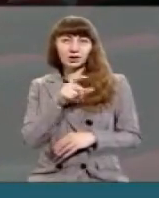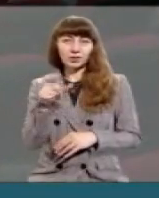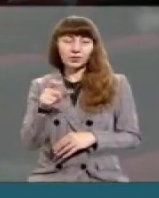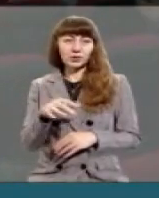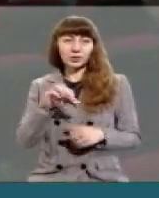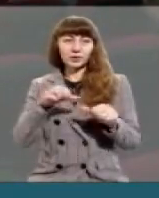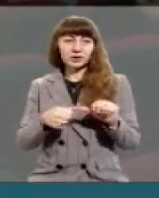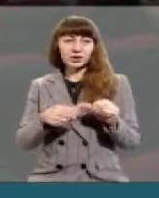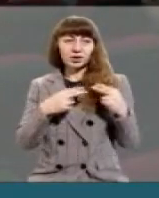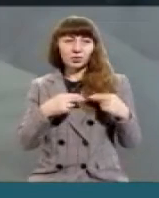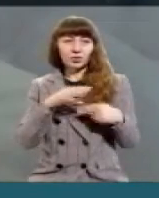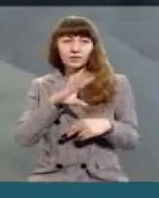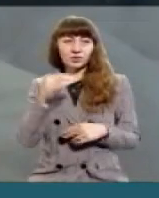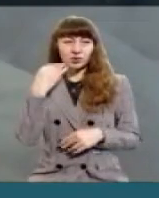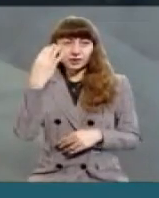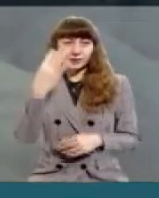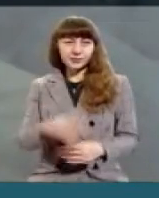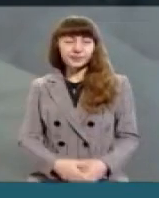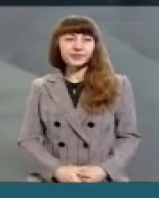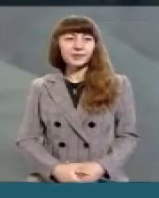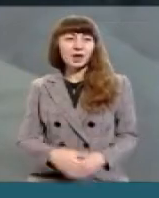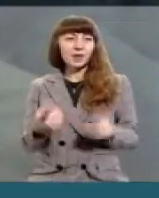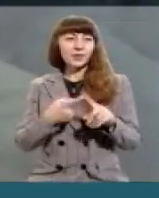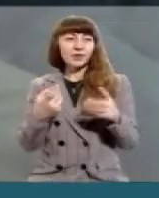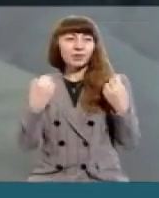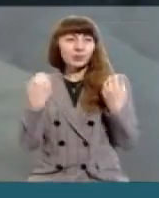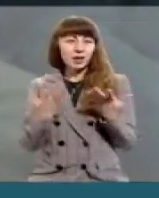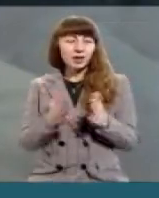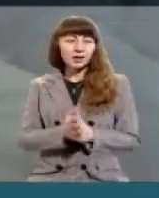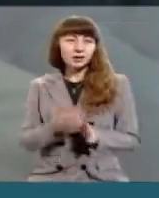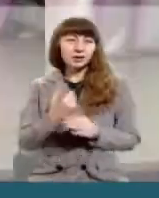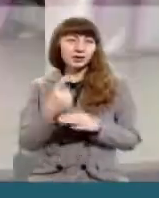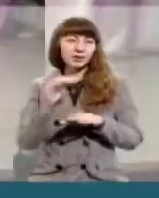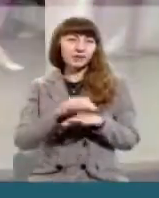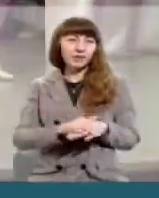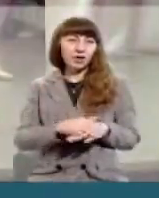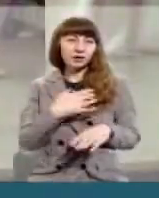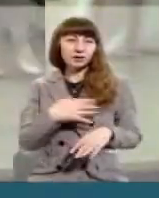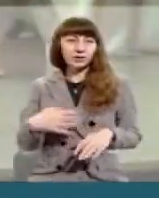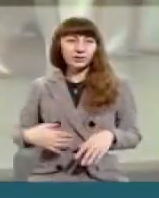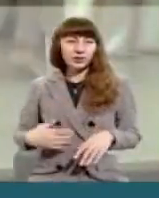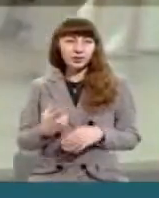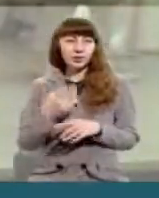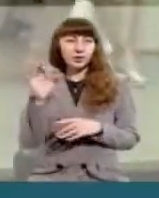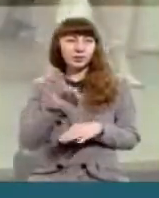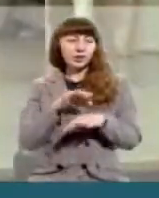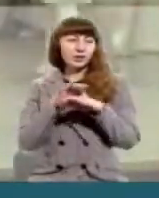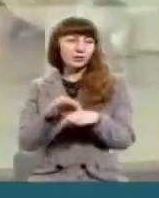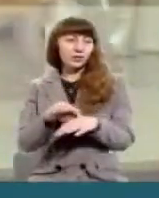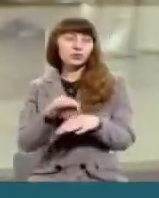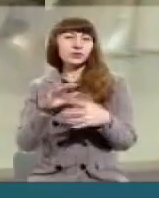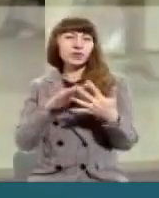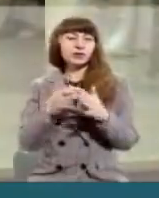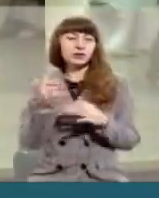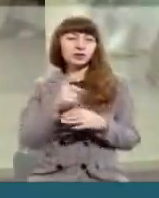Ауыл шаруашылығы қызметкерлерінің төл мерекесі молшылықтың белгісі. Қара жерді баптап, дәм сеуіп, елді асатасымен қамтып